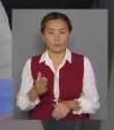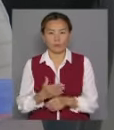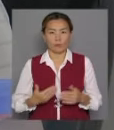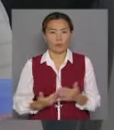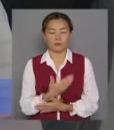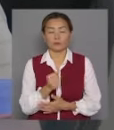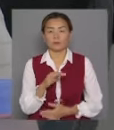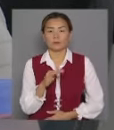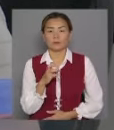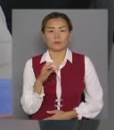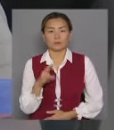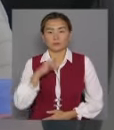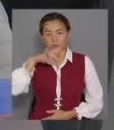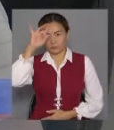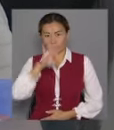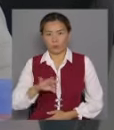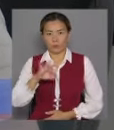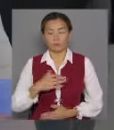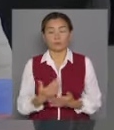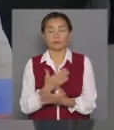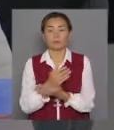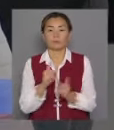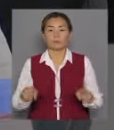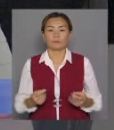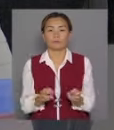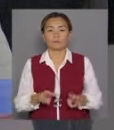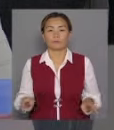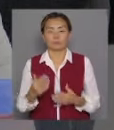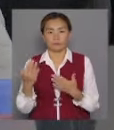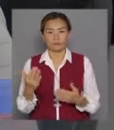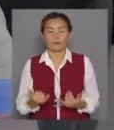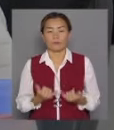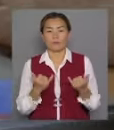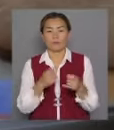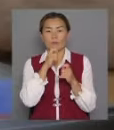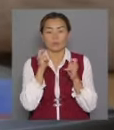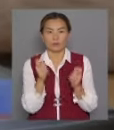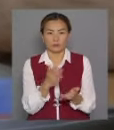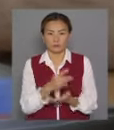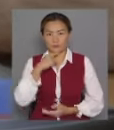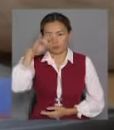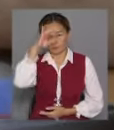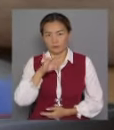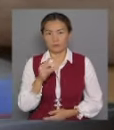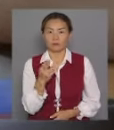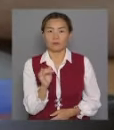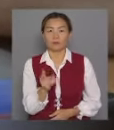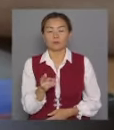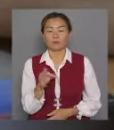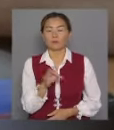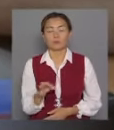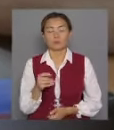Жаңылсын Төлеуғалиқызы Қазақстан Республикасы ақпарат және қоғамдық даму министрлігінің құрмет грамотасы мен Қазақстан РТРК акционерлік